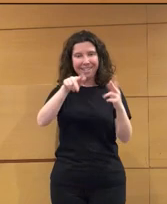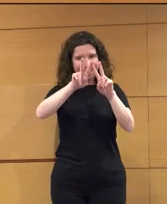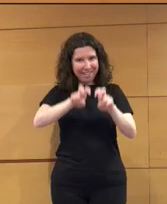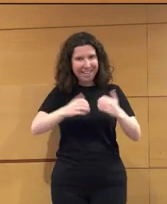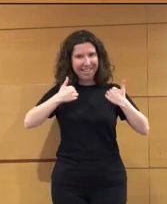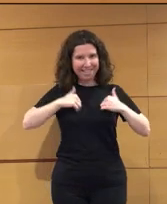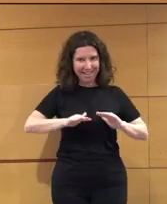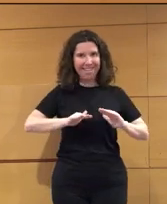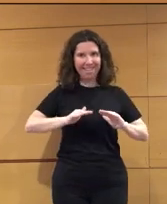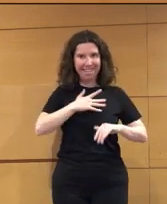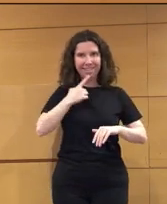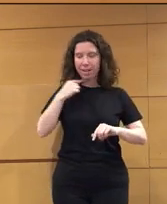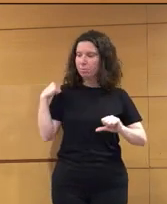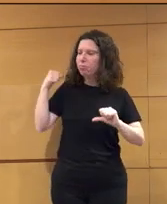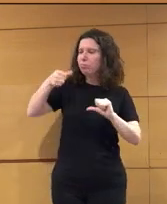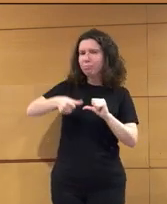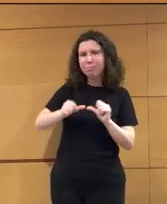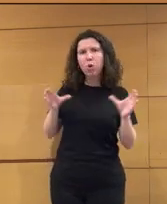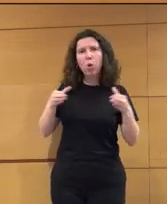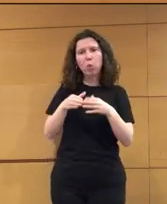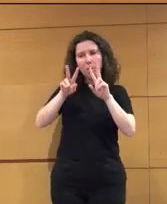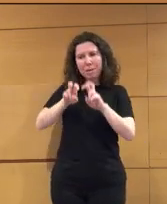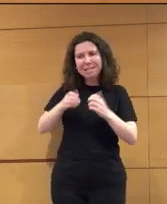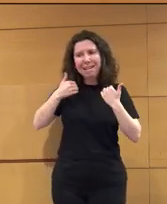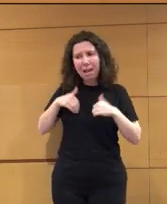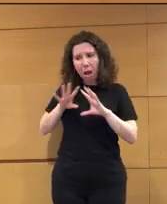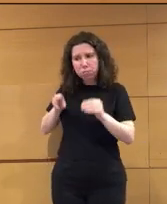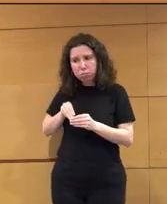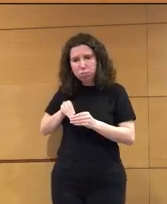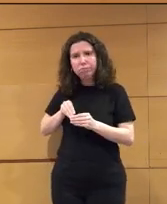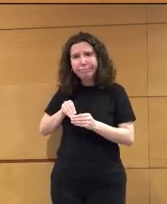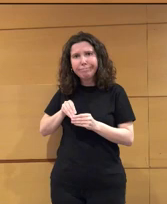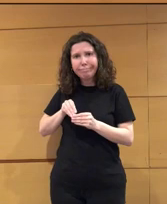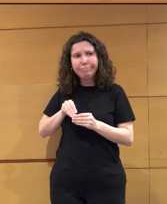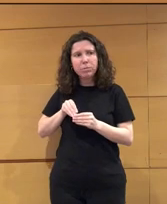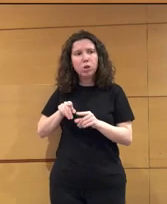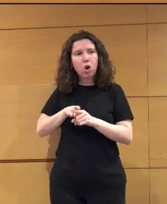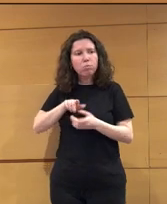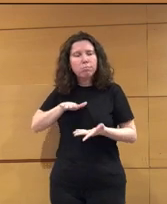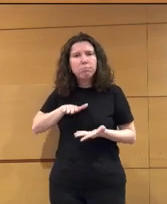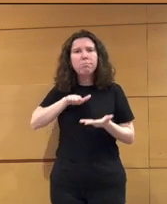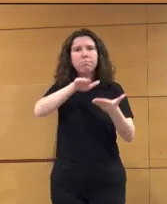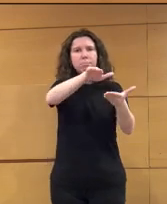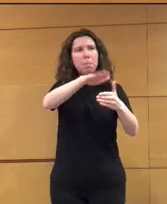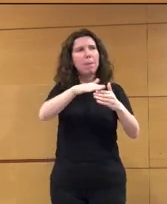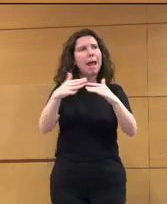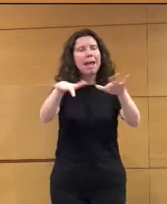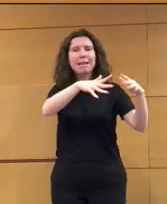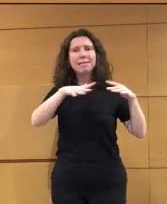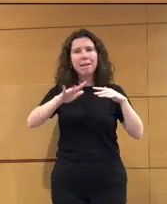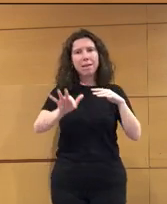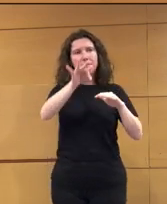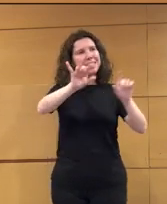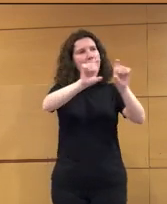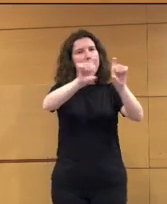aquesta recerca que hem fet amb el grup, intentar traslladar-la a estàndards i traslladar-la a les empreses, en certa manera, clar, també, no? Perquè això es pugui